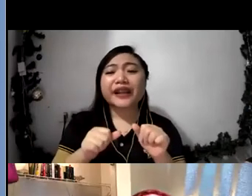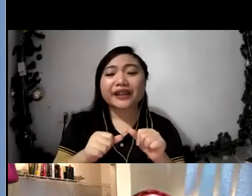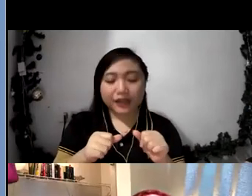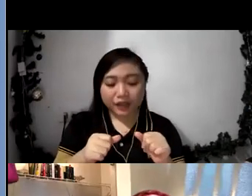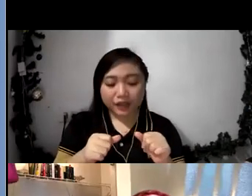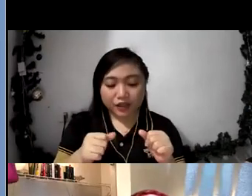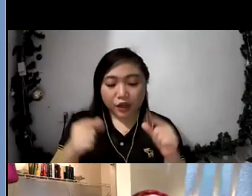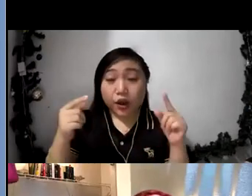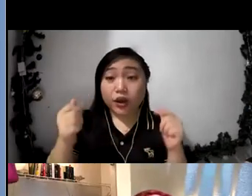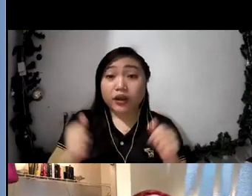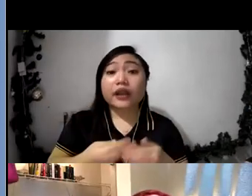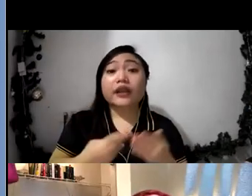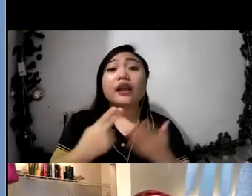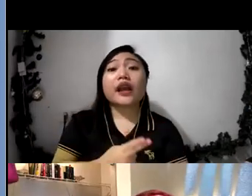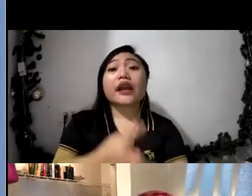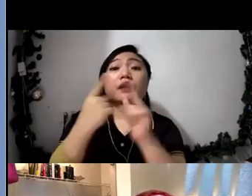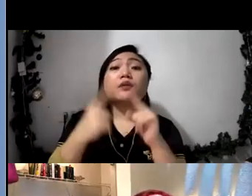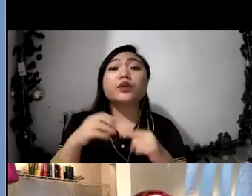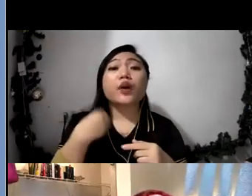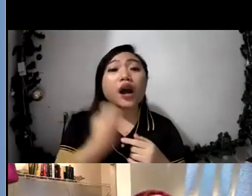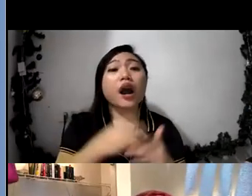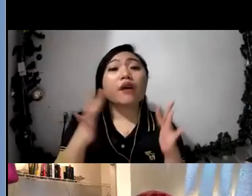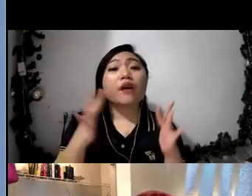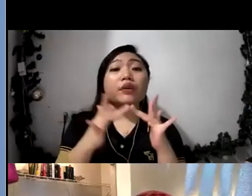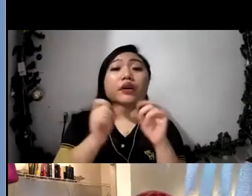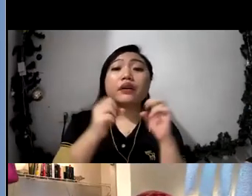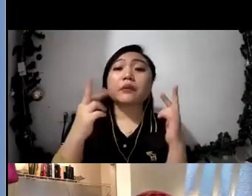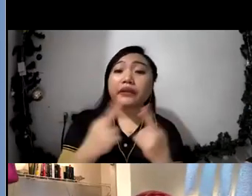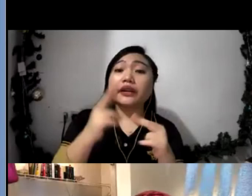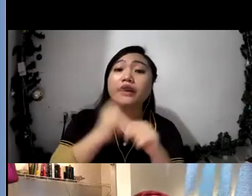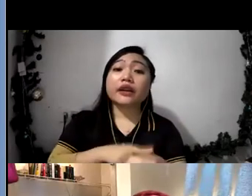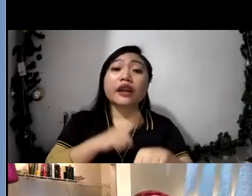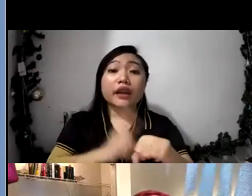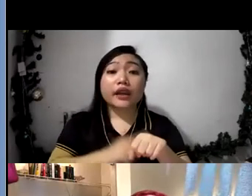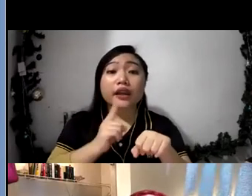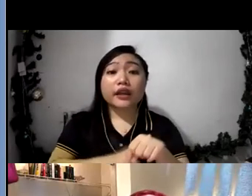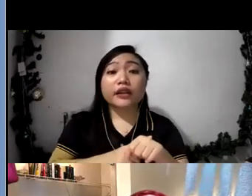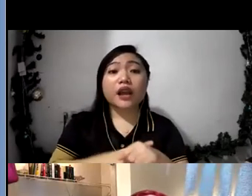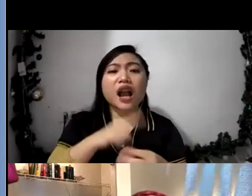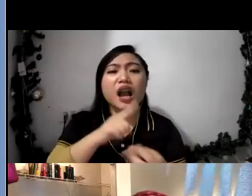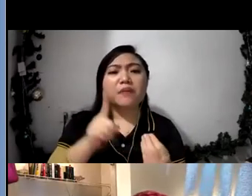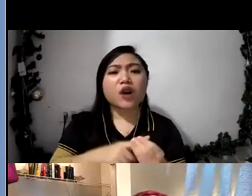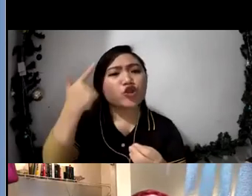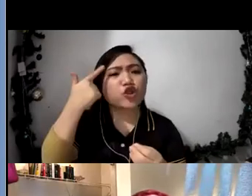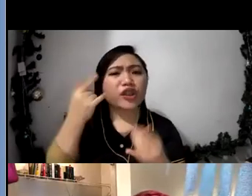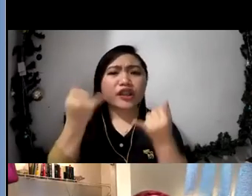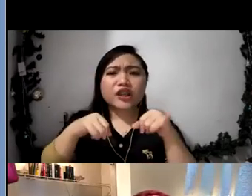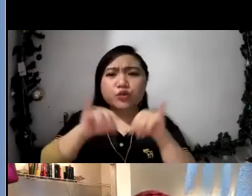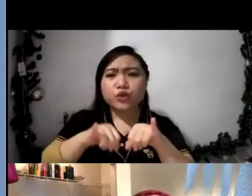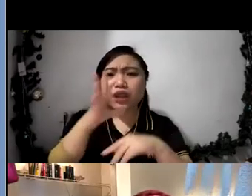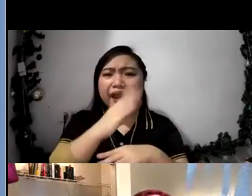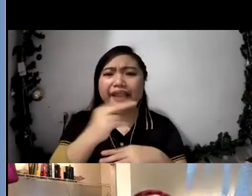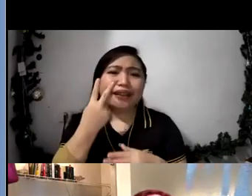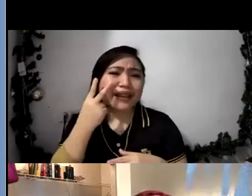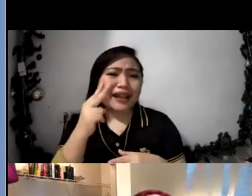the webinar participants in terms of identifying gender issue and, you know, reflecting how